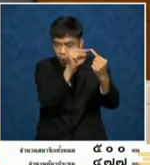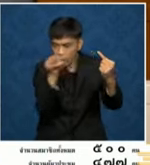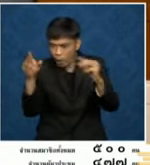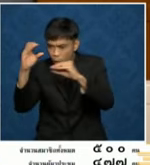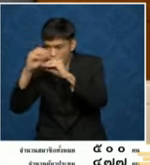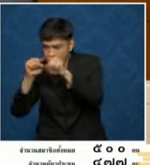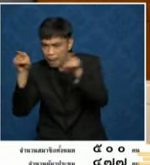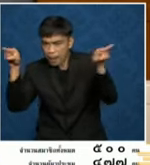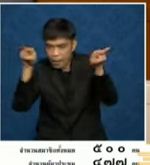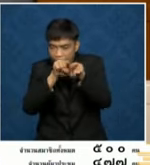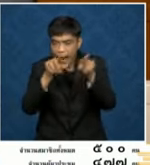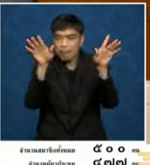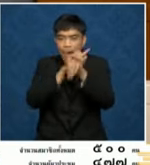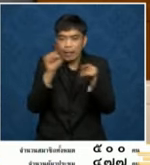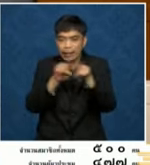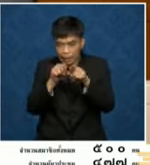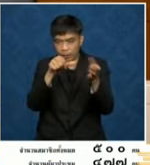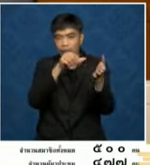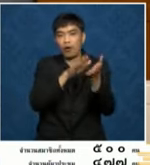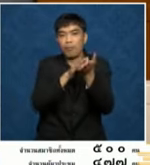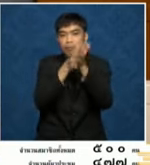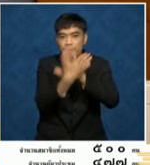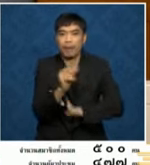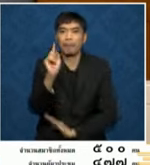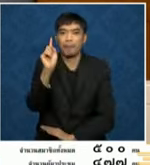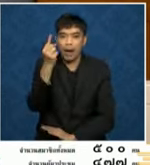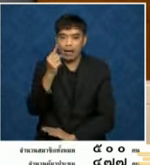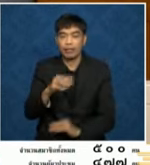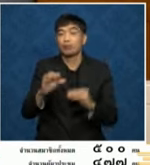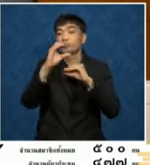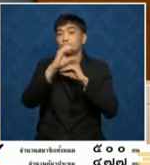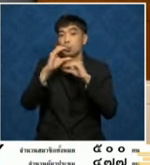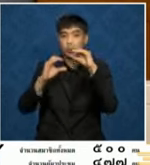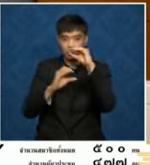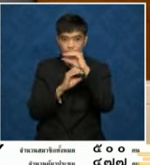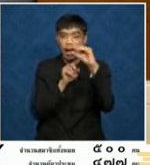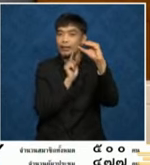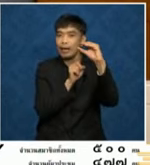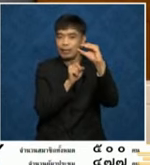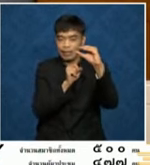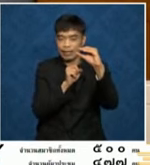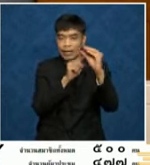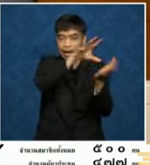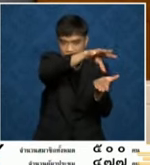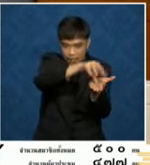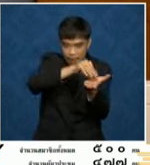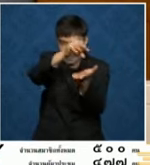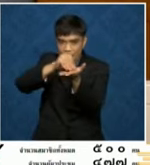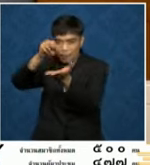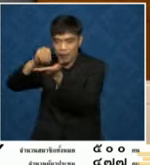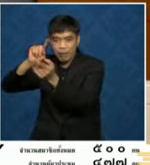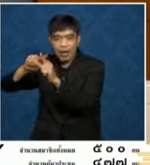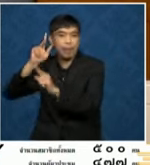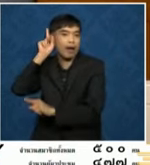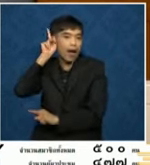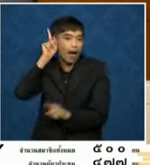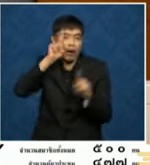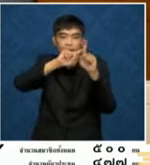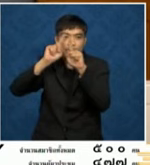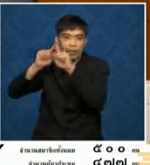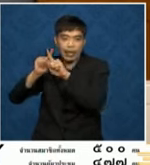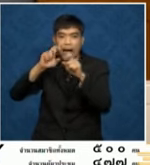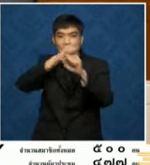ไม่มีความซ้ำซ้อนนะครับซึ่งโครงการนี้เนี่ยจะสามารถรวบรวมแลกเปลี่ยนแจ้งเตือนข้อมูลข่าวสารภัยคุ